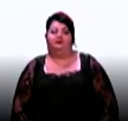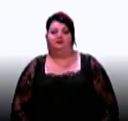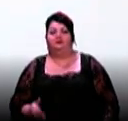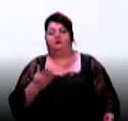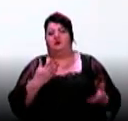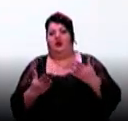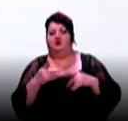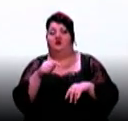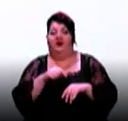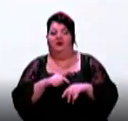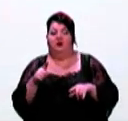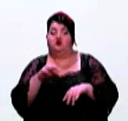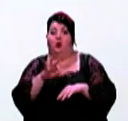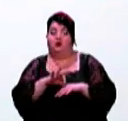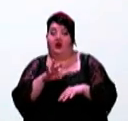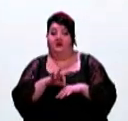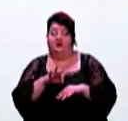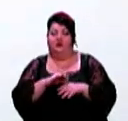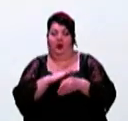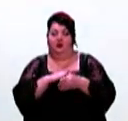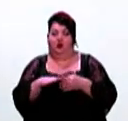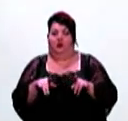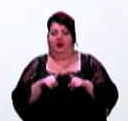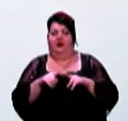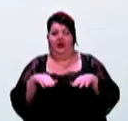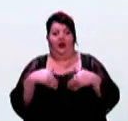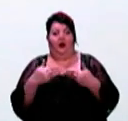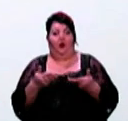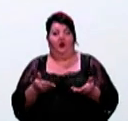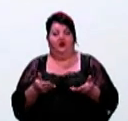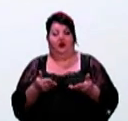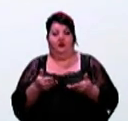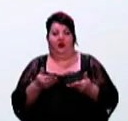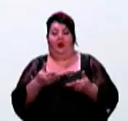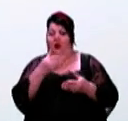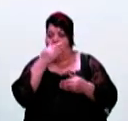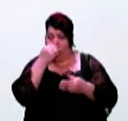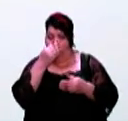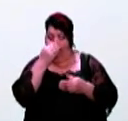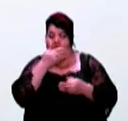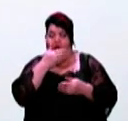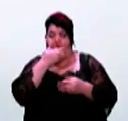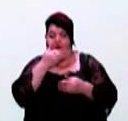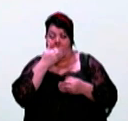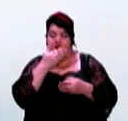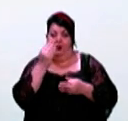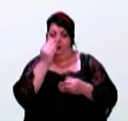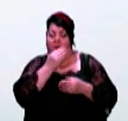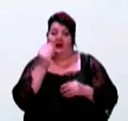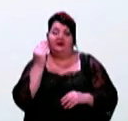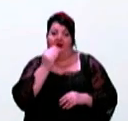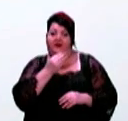Якщо ви відчуваєте, що захворіли, дотримуйтесь таких рекомендацій. При чханні та кашлі прикривайте рот і ніс